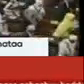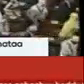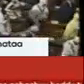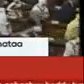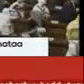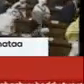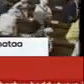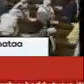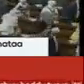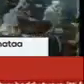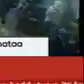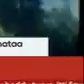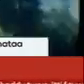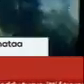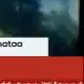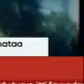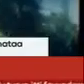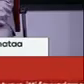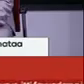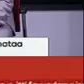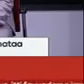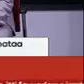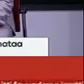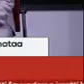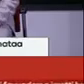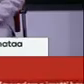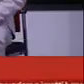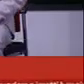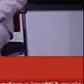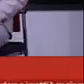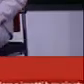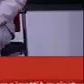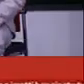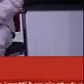ክቡራትና ክቡራን